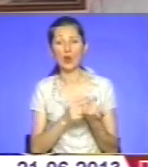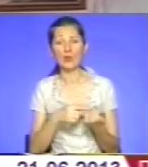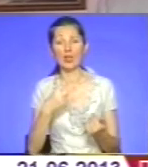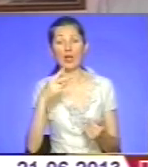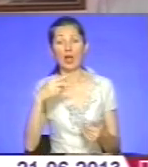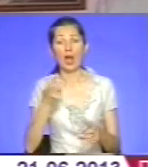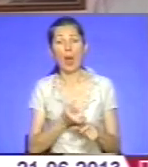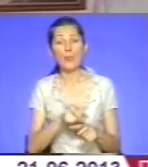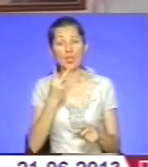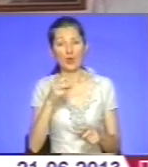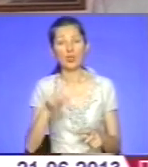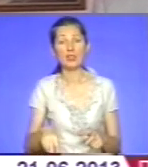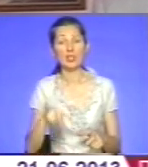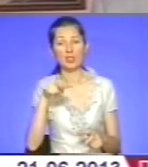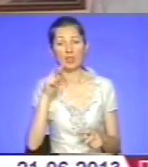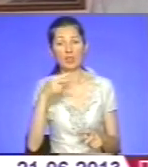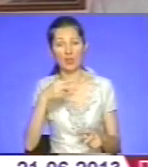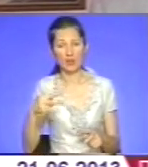2300, якщо так точніше.